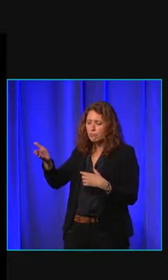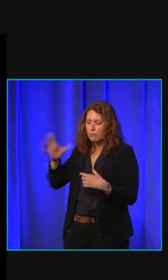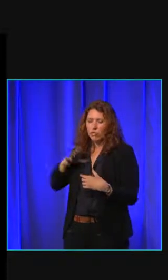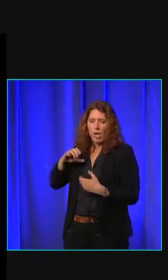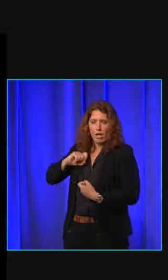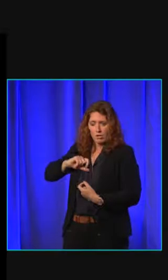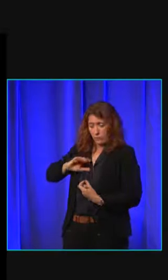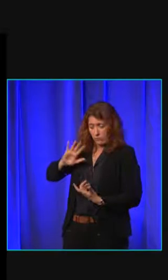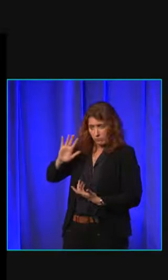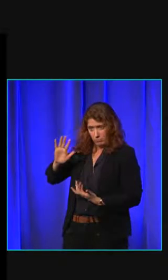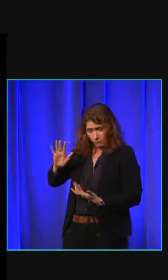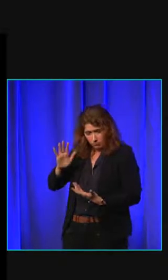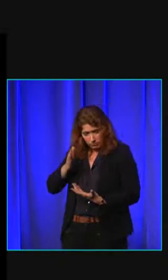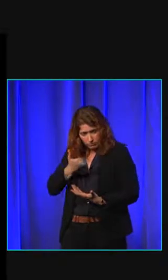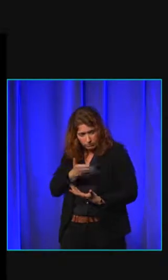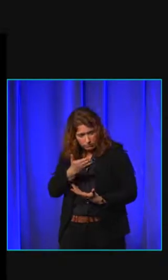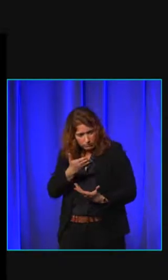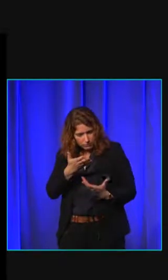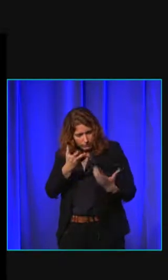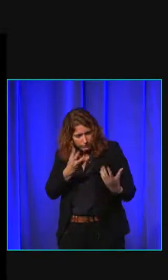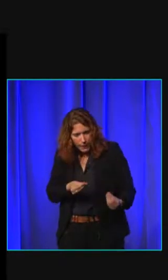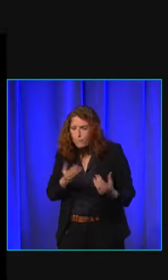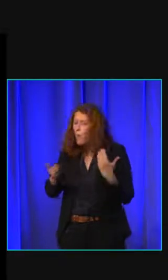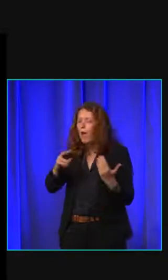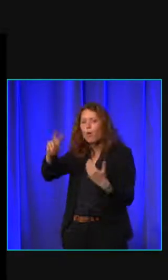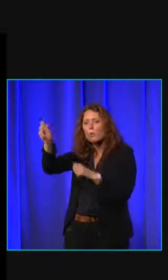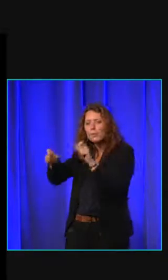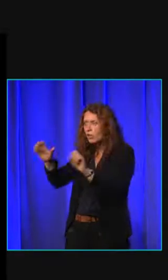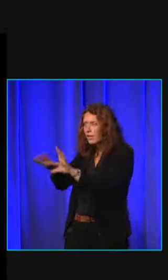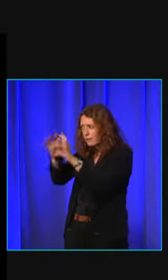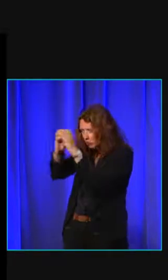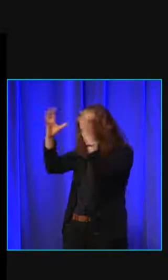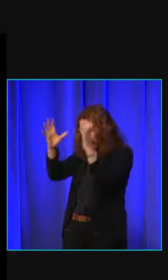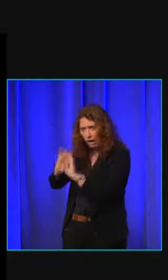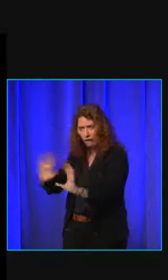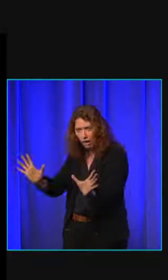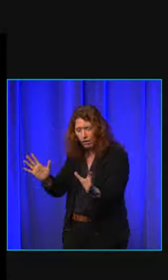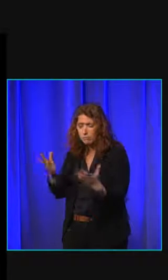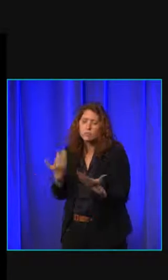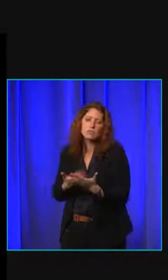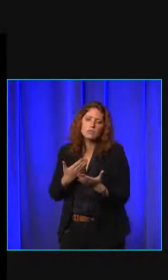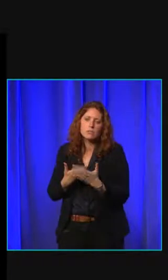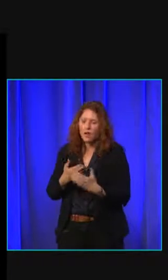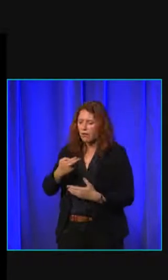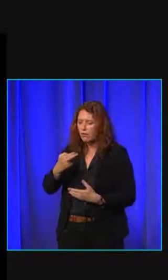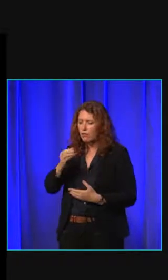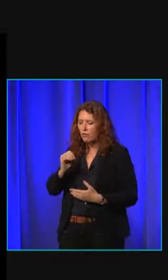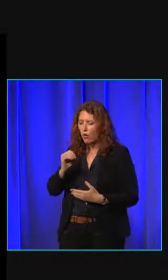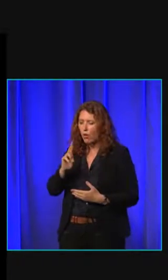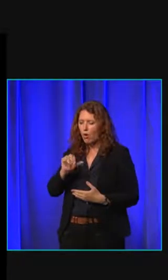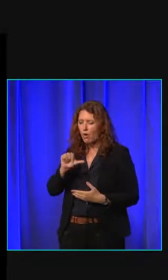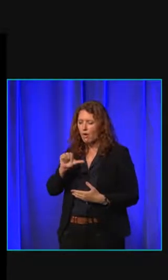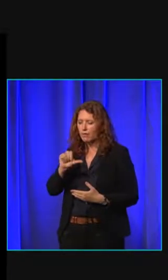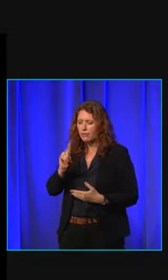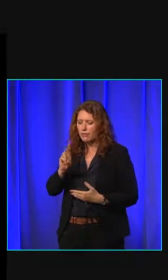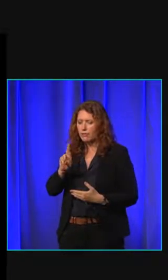qui utilisaient l'imagerie que chez les patients qui n'utilisaient pas l'imagerie. Les niveaux de noradrénaline et de dopamine, ce sont le cerveau qui